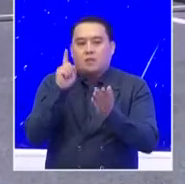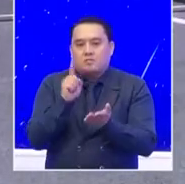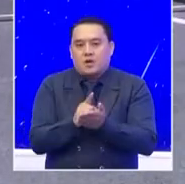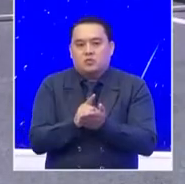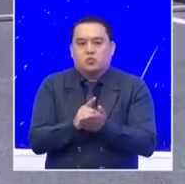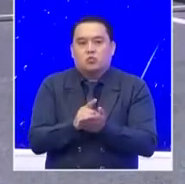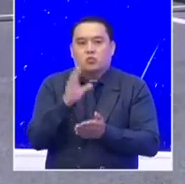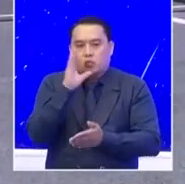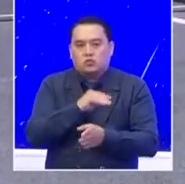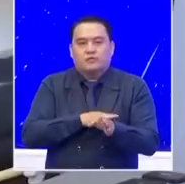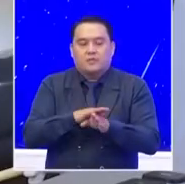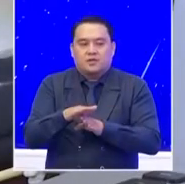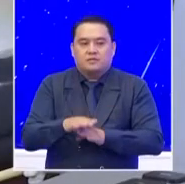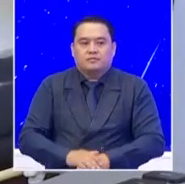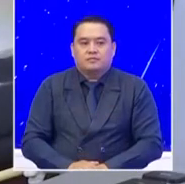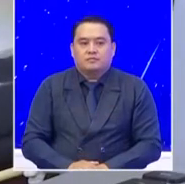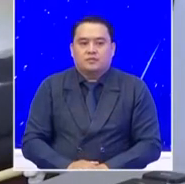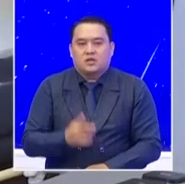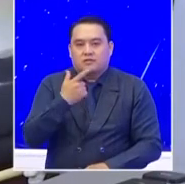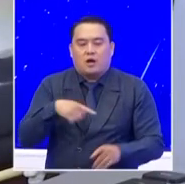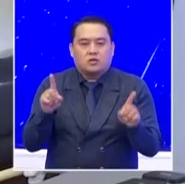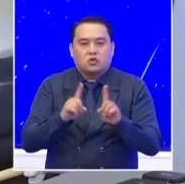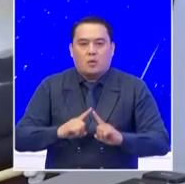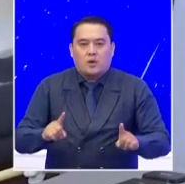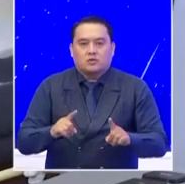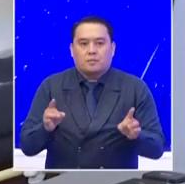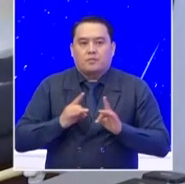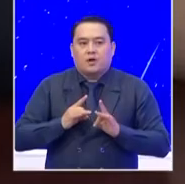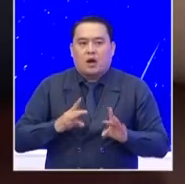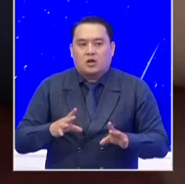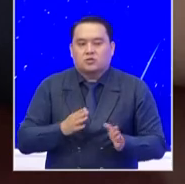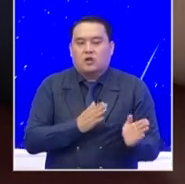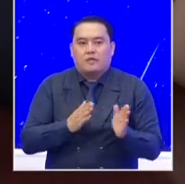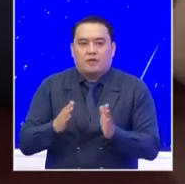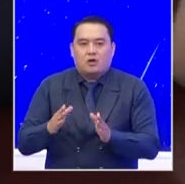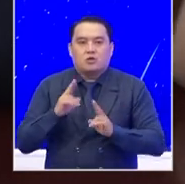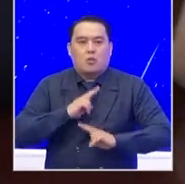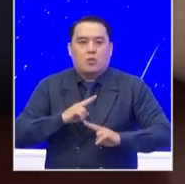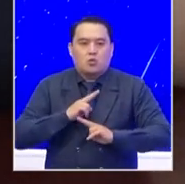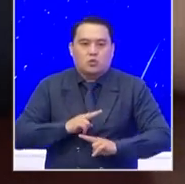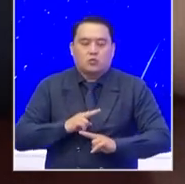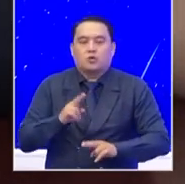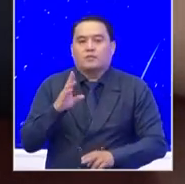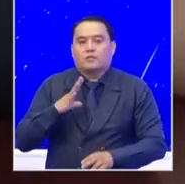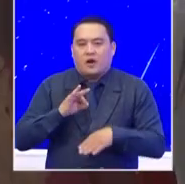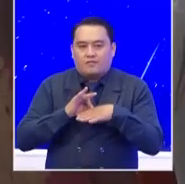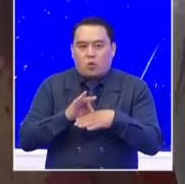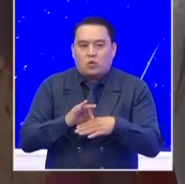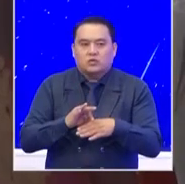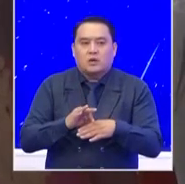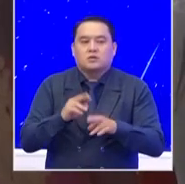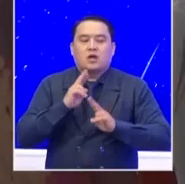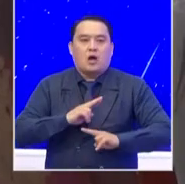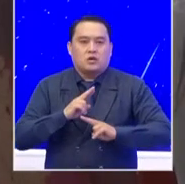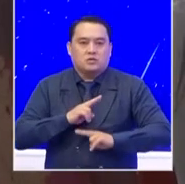мы с удовольствием его выполняем. Помимо своей основной работы, шефы праздника ведут систематическую идеологическую работу. Сотрудники